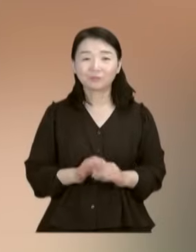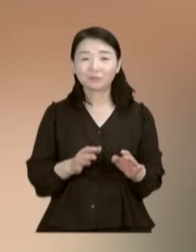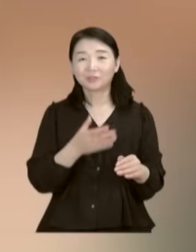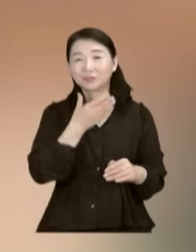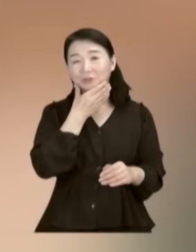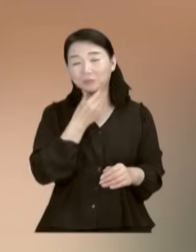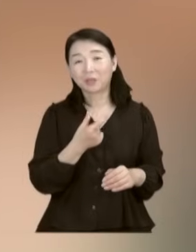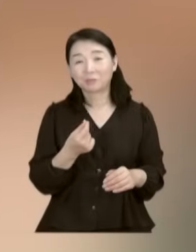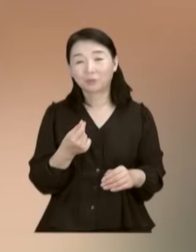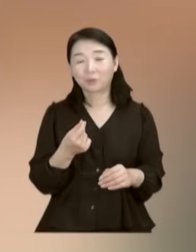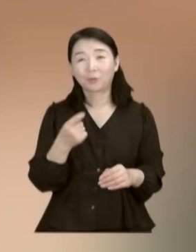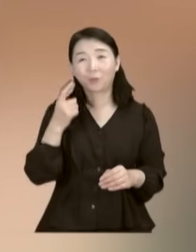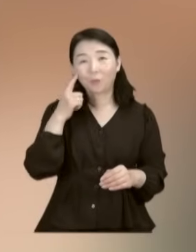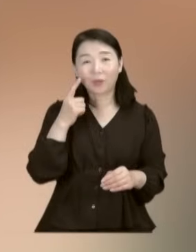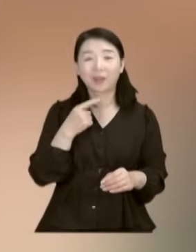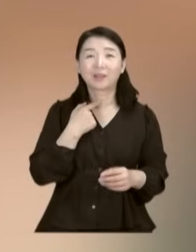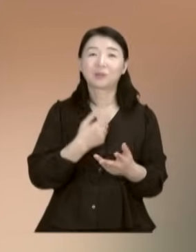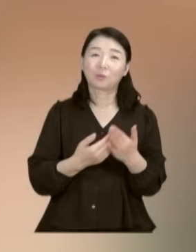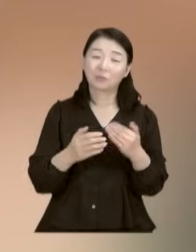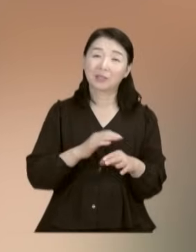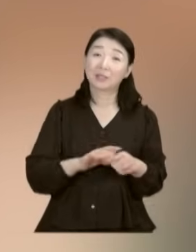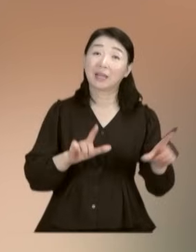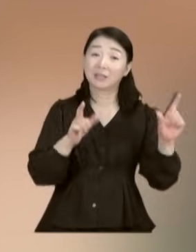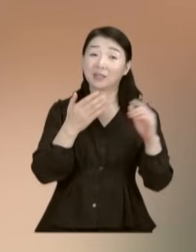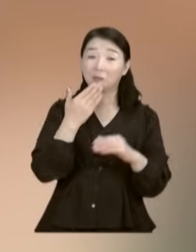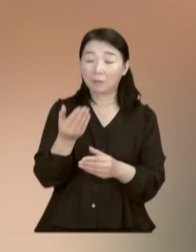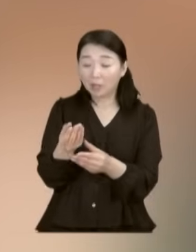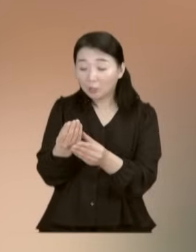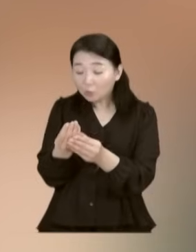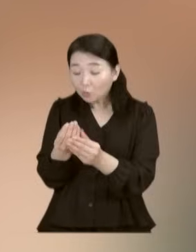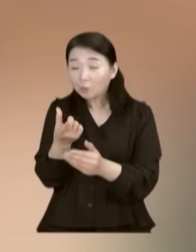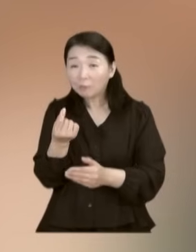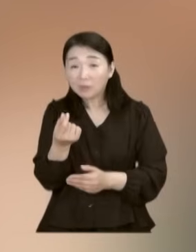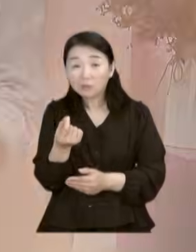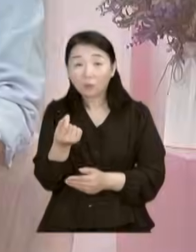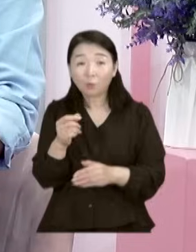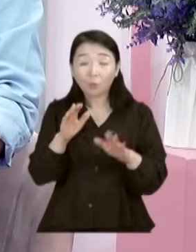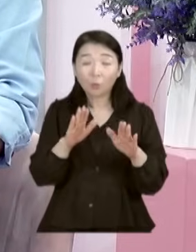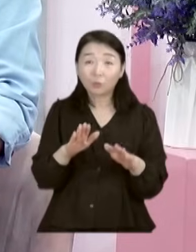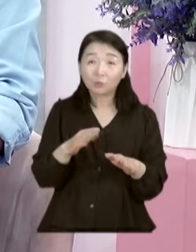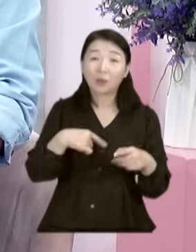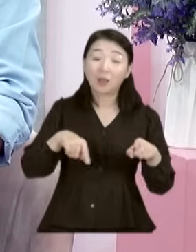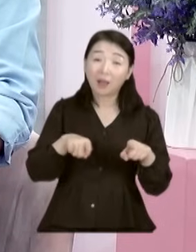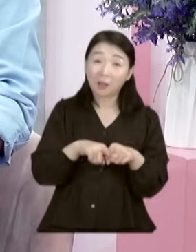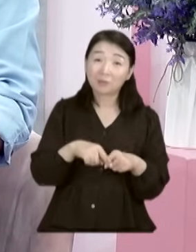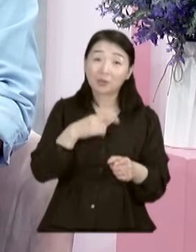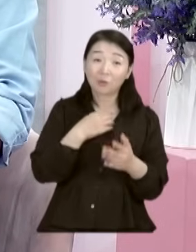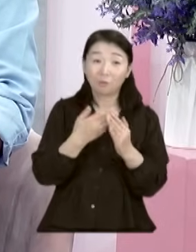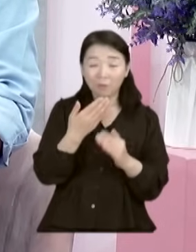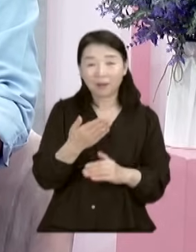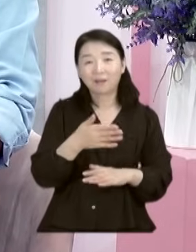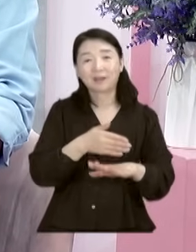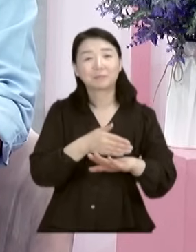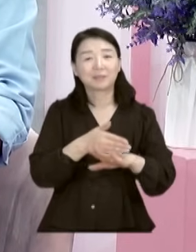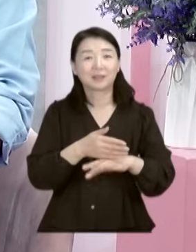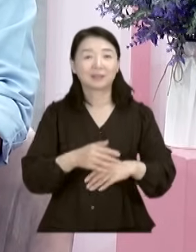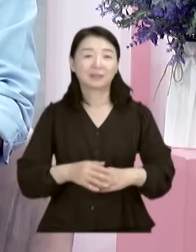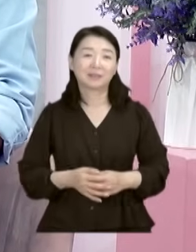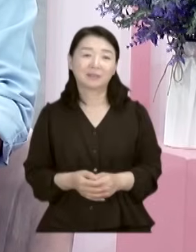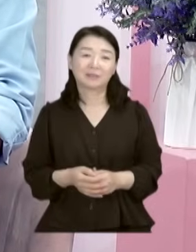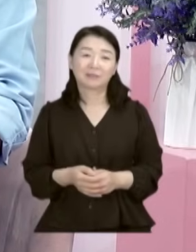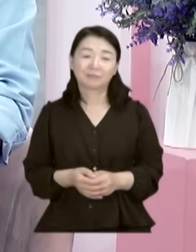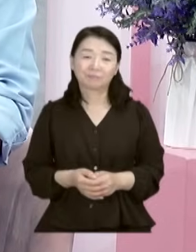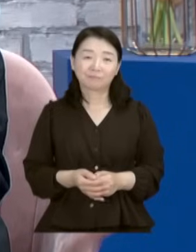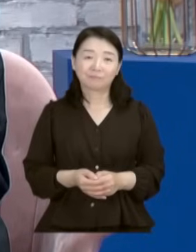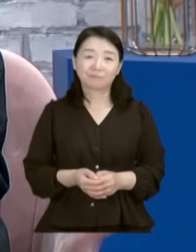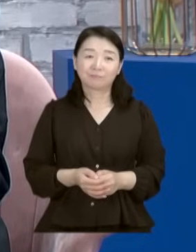감사해요 더 누릴 수 있게 된 거 같고 작은 거지만 어 이걸 우리가 오늘도 누릴 수 있네라는 거에 감사함이